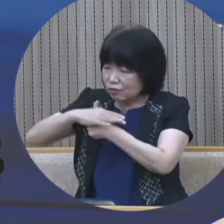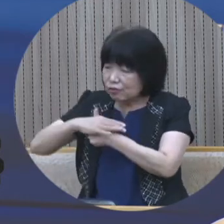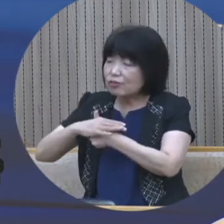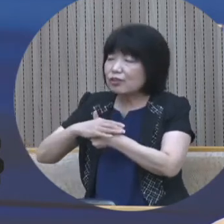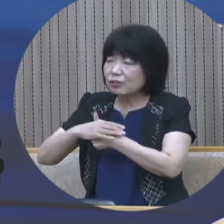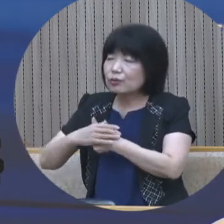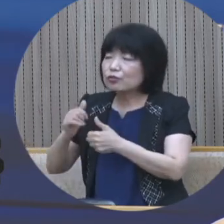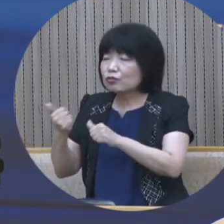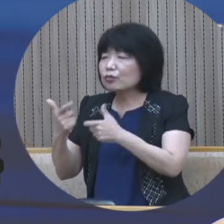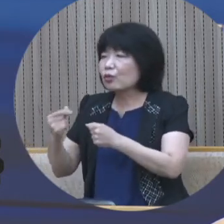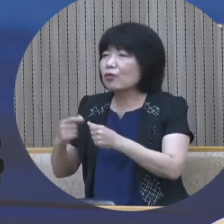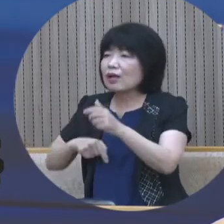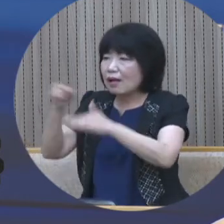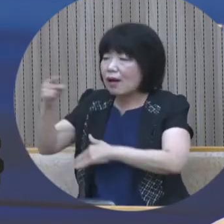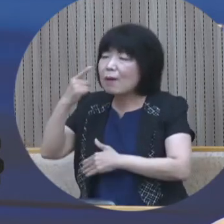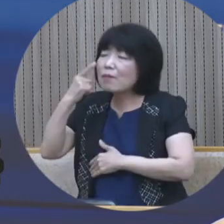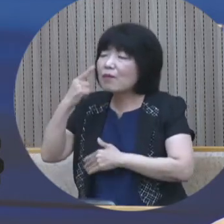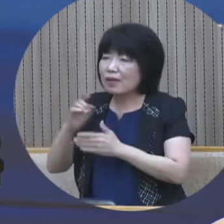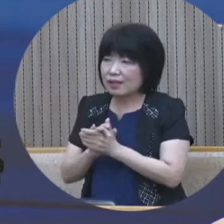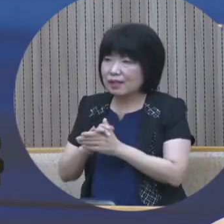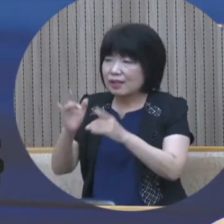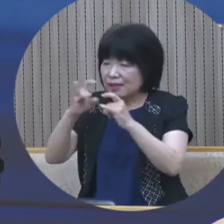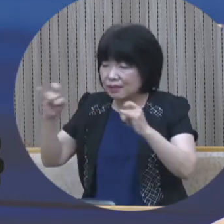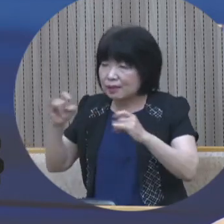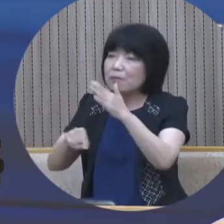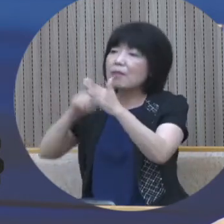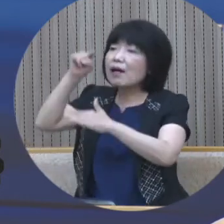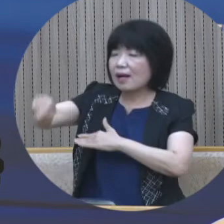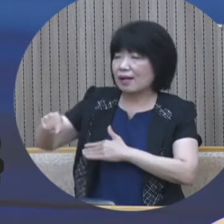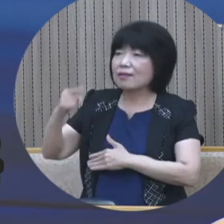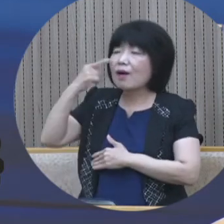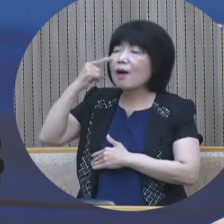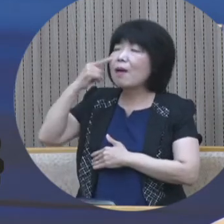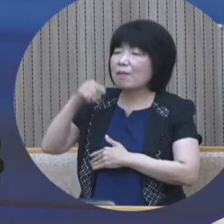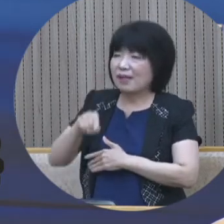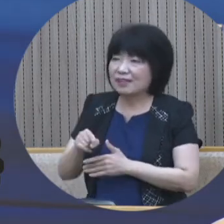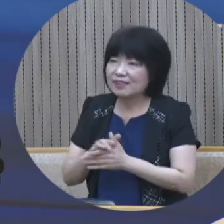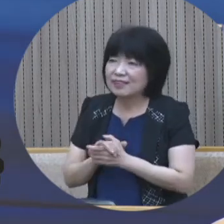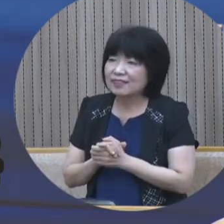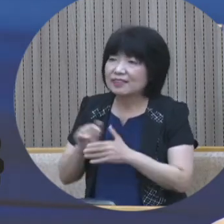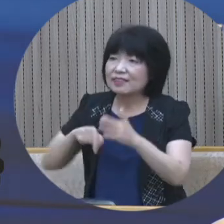나가보자. 그리고 성 밖으로 나간 거예요.